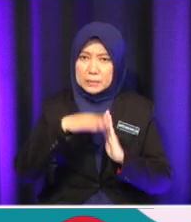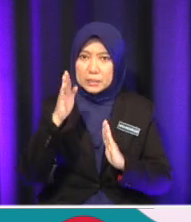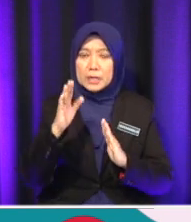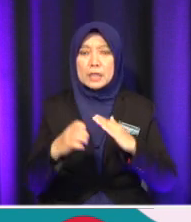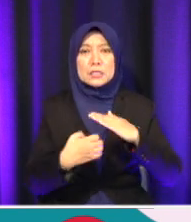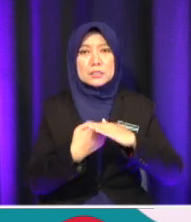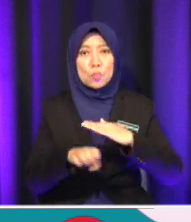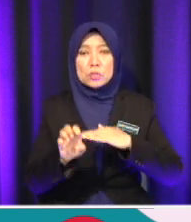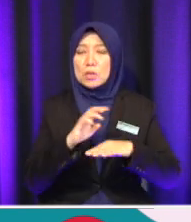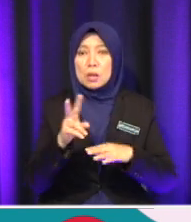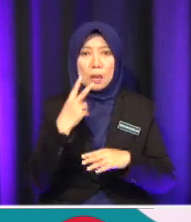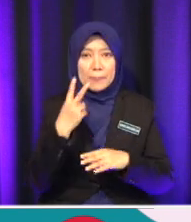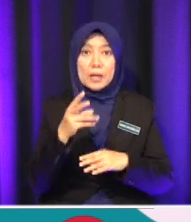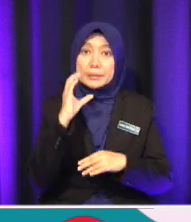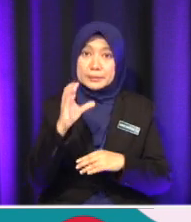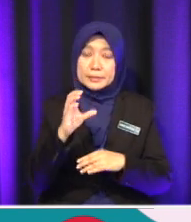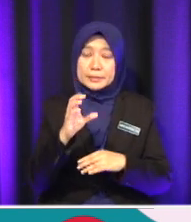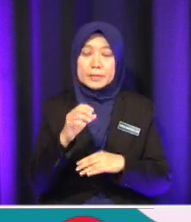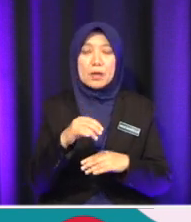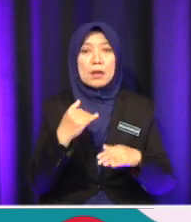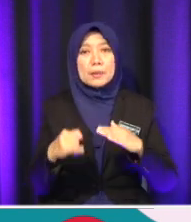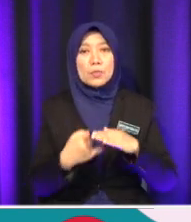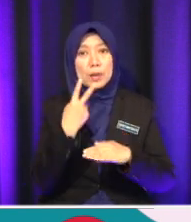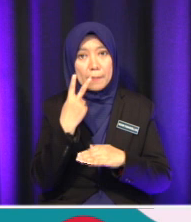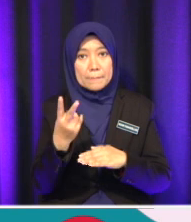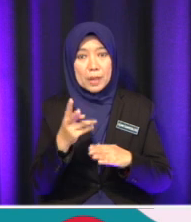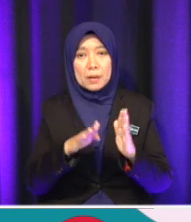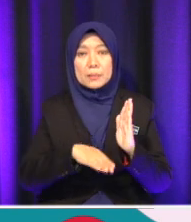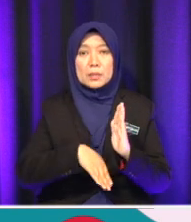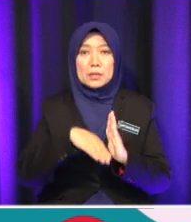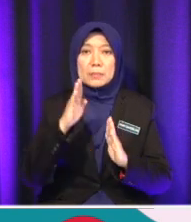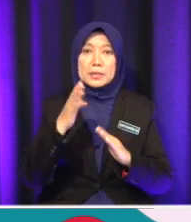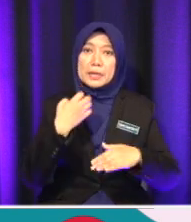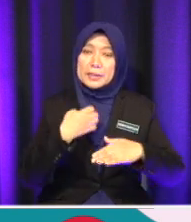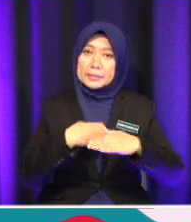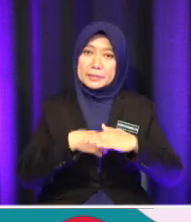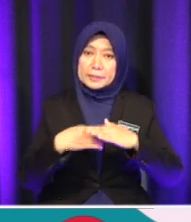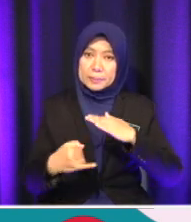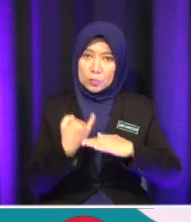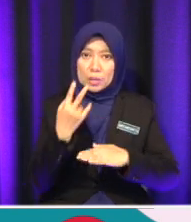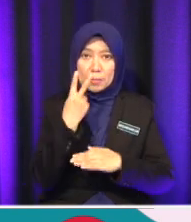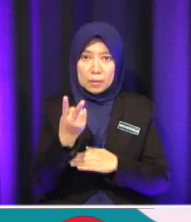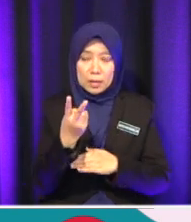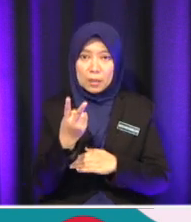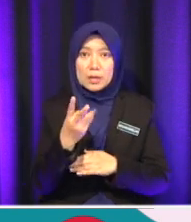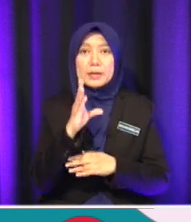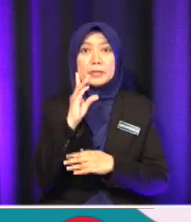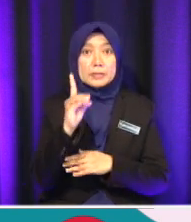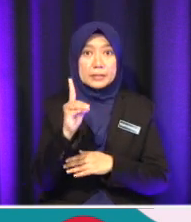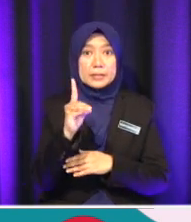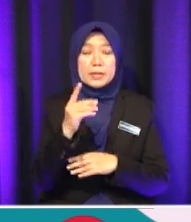nampak si nilai esport nampak melebihi nilai export nilai import nampak dan